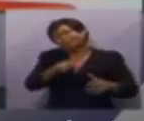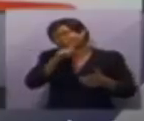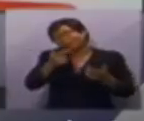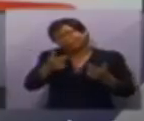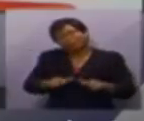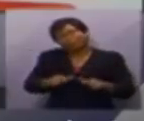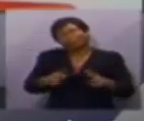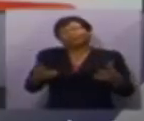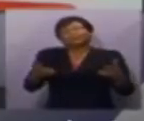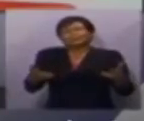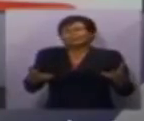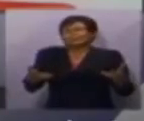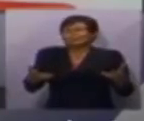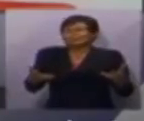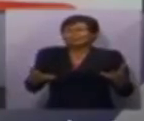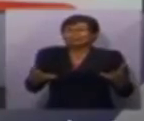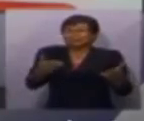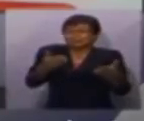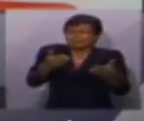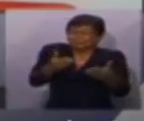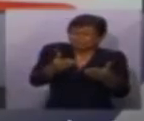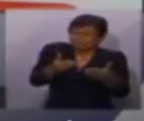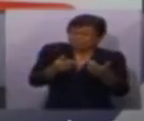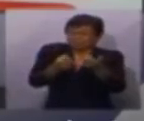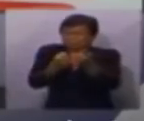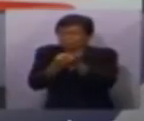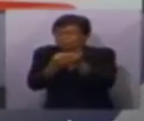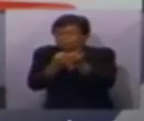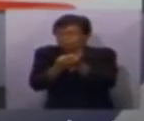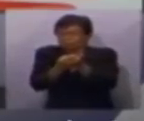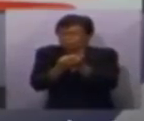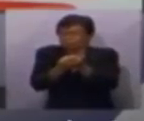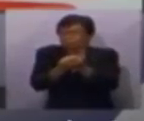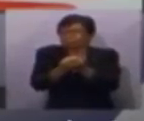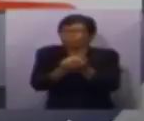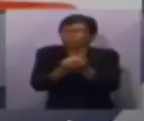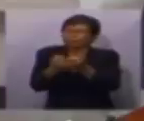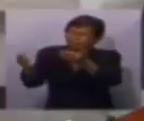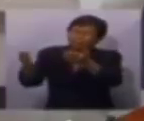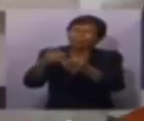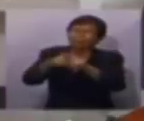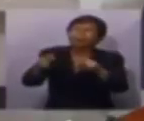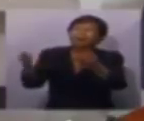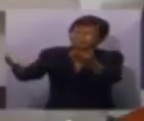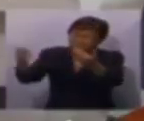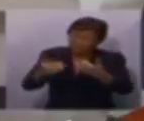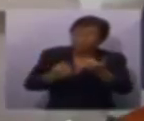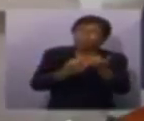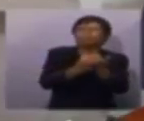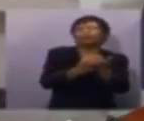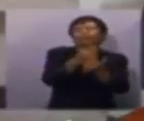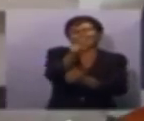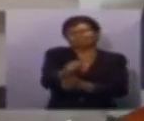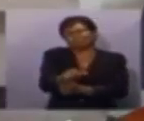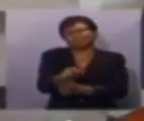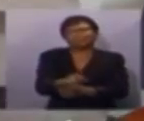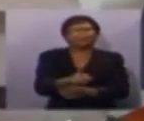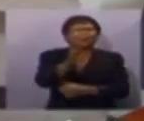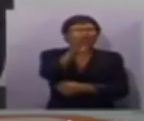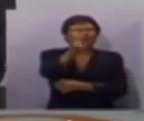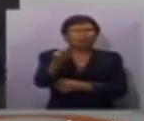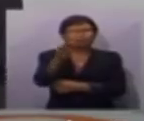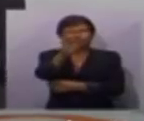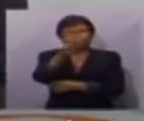tidak berlaku, malah tampil menyokong calon sedia ada. Itu saya rasa bagi pihak Barisan